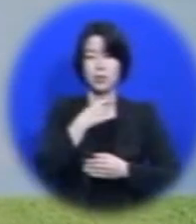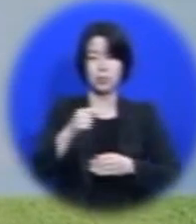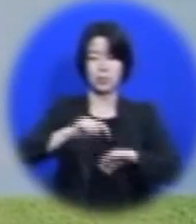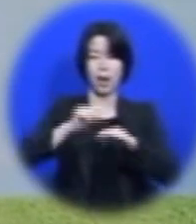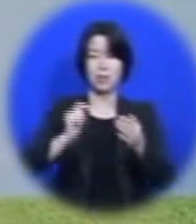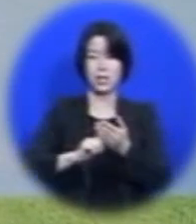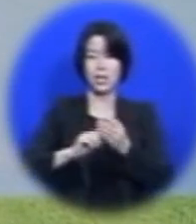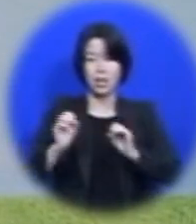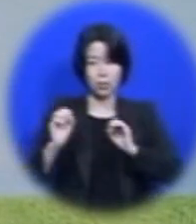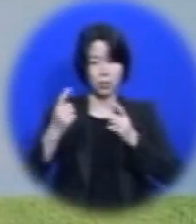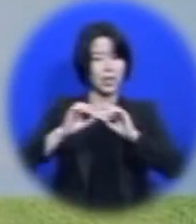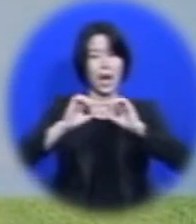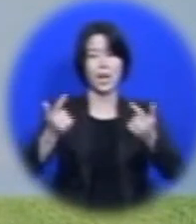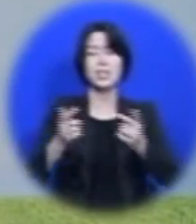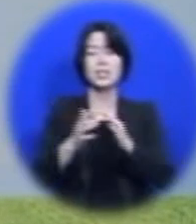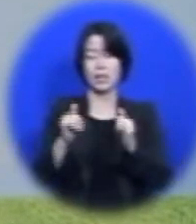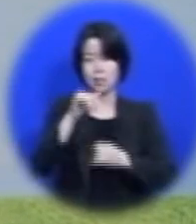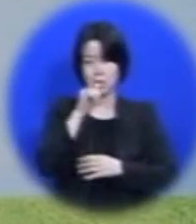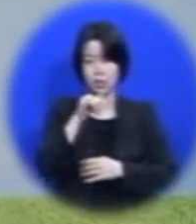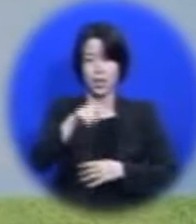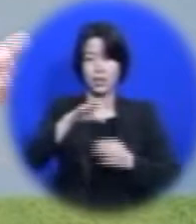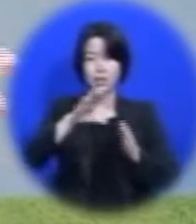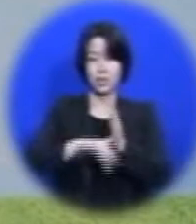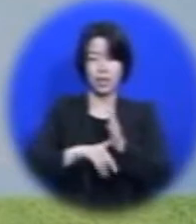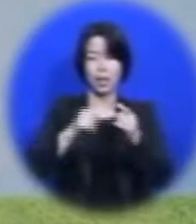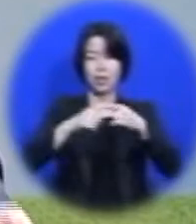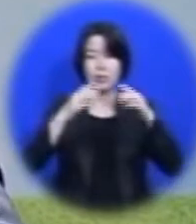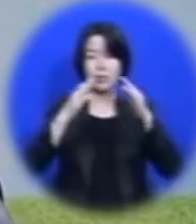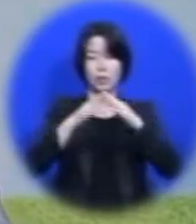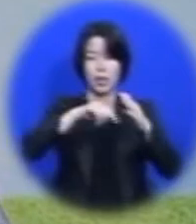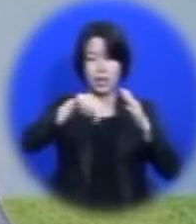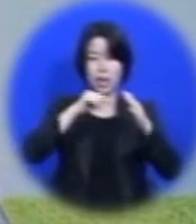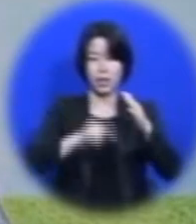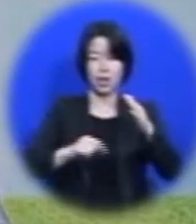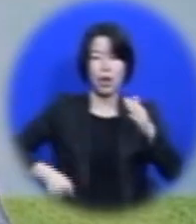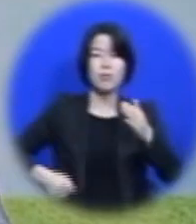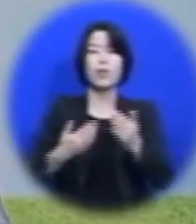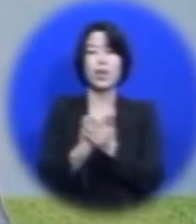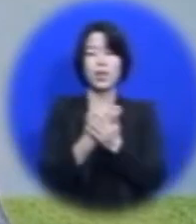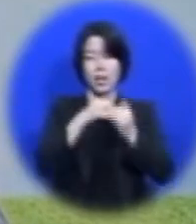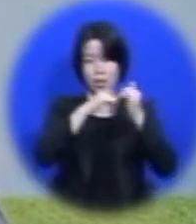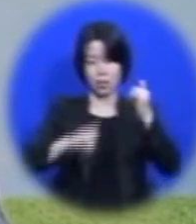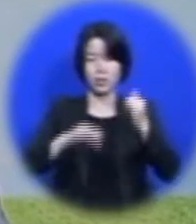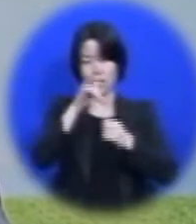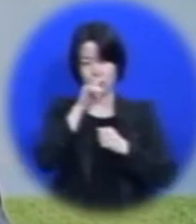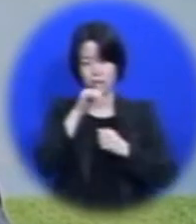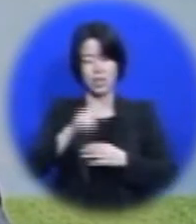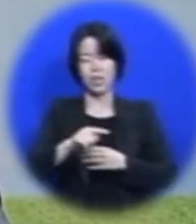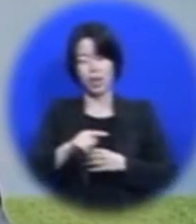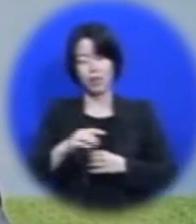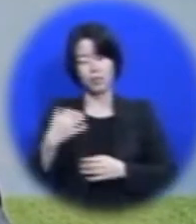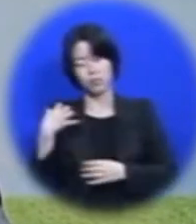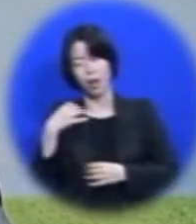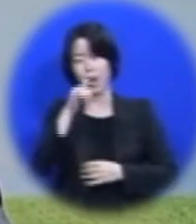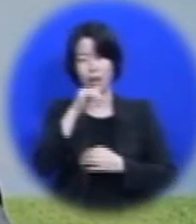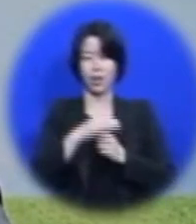온 이들이 있었다. 근데 교회 안에 회개 역사가 일어납니다. 이게 부담스러운 거예요.